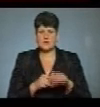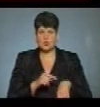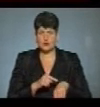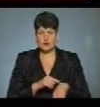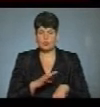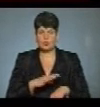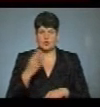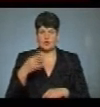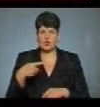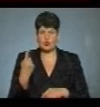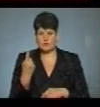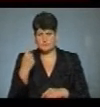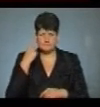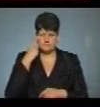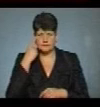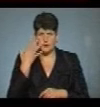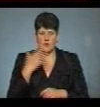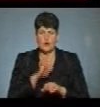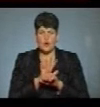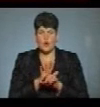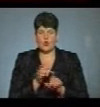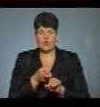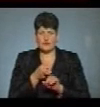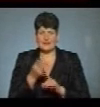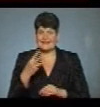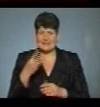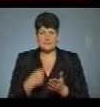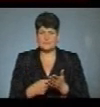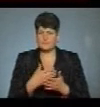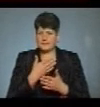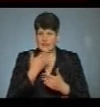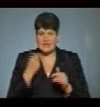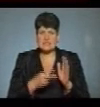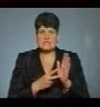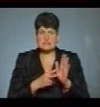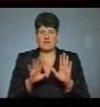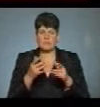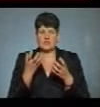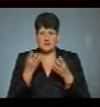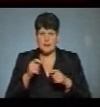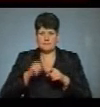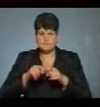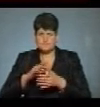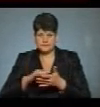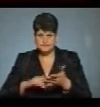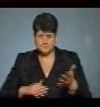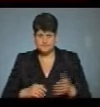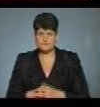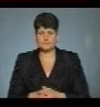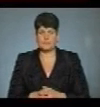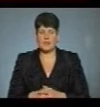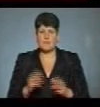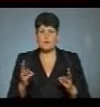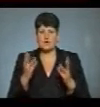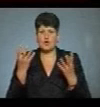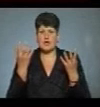була 41 підозра на коронавірус. 30 з них не підтвердили. 7 випадків ще досліджують. Речниця